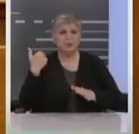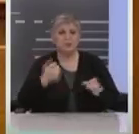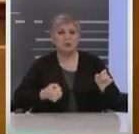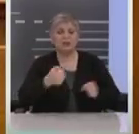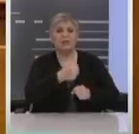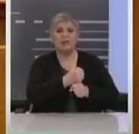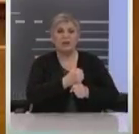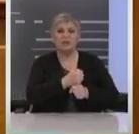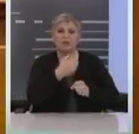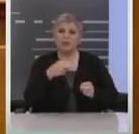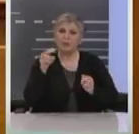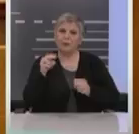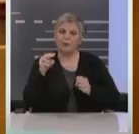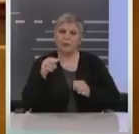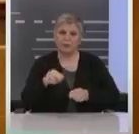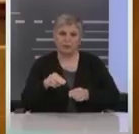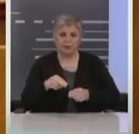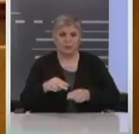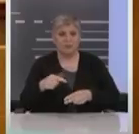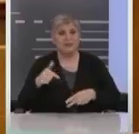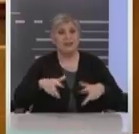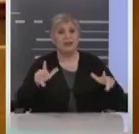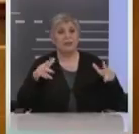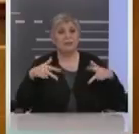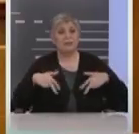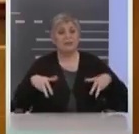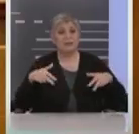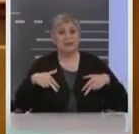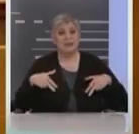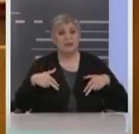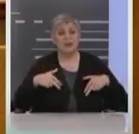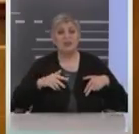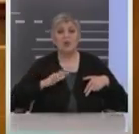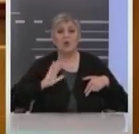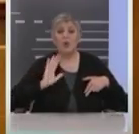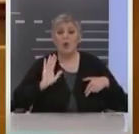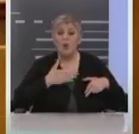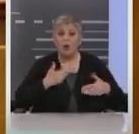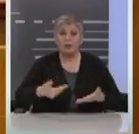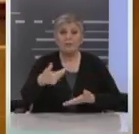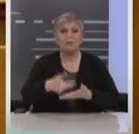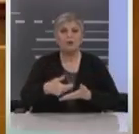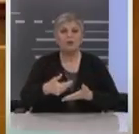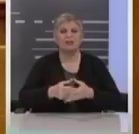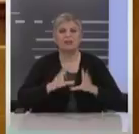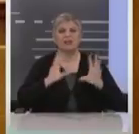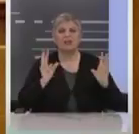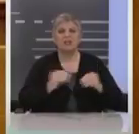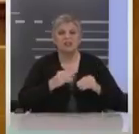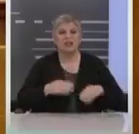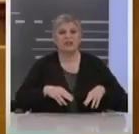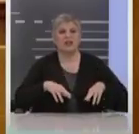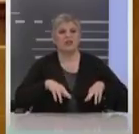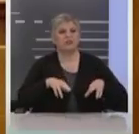Η κυβέρνησή μας έχει εγκρίνει όλα τα αιτήματα για έργα αντιπλημμυρικής προστασίας από τους φορείς